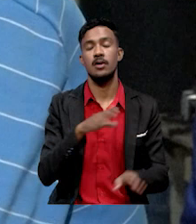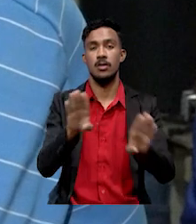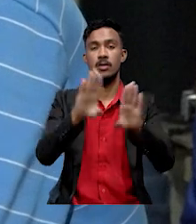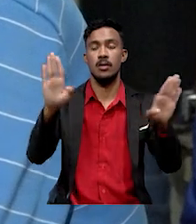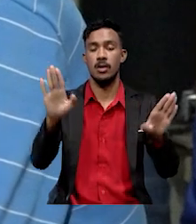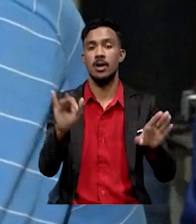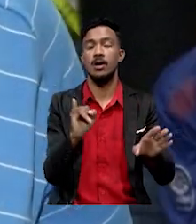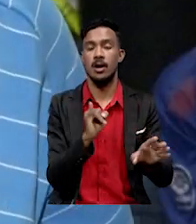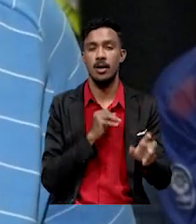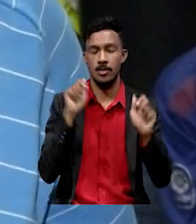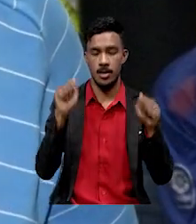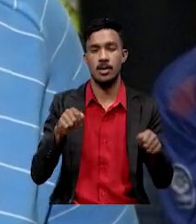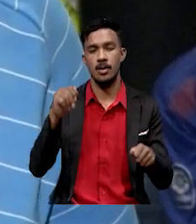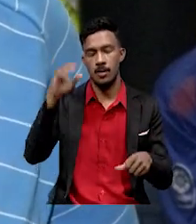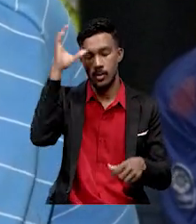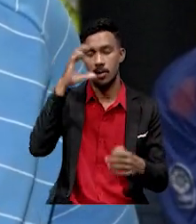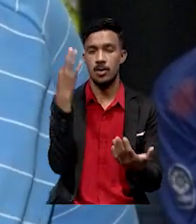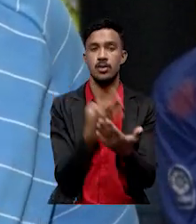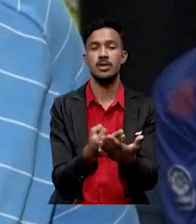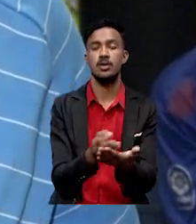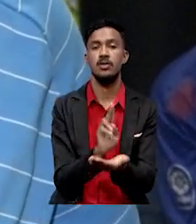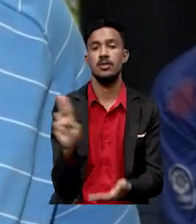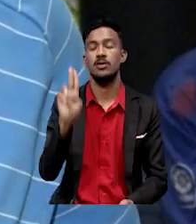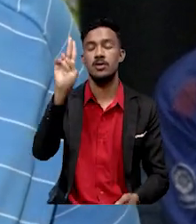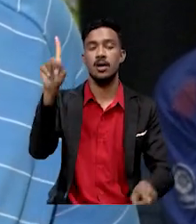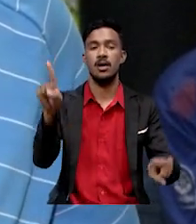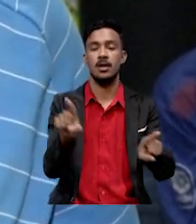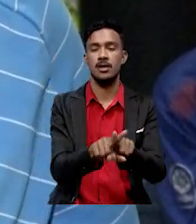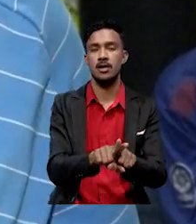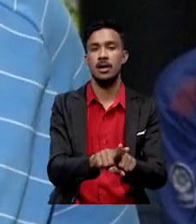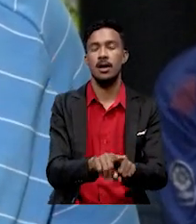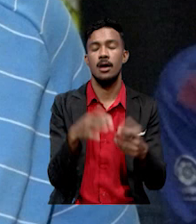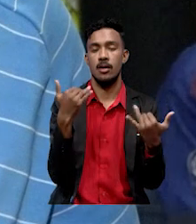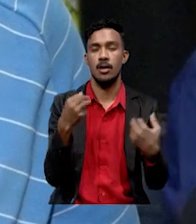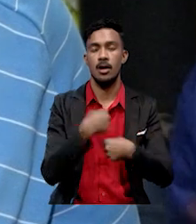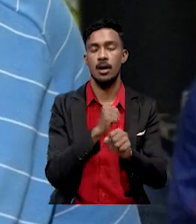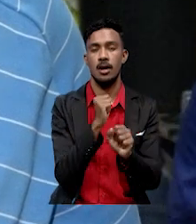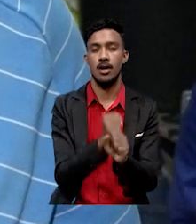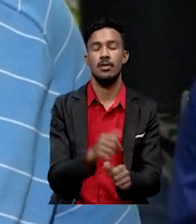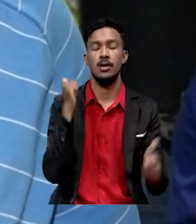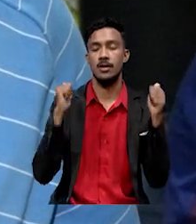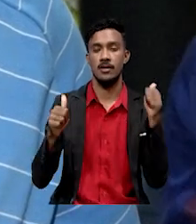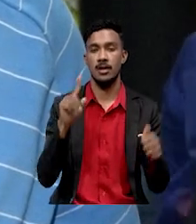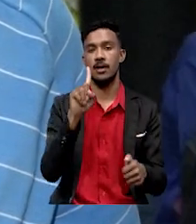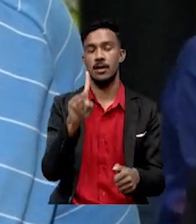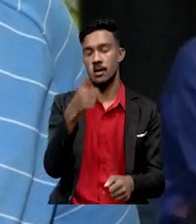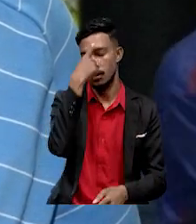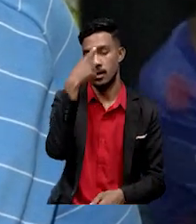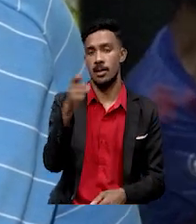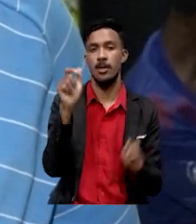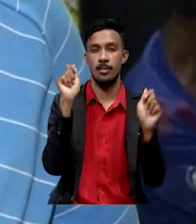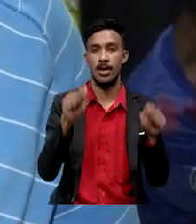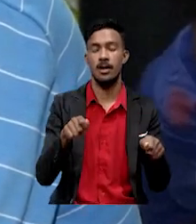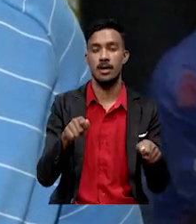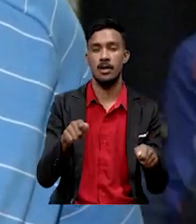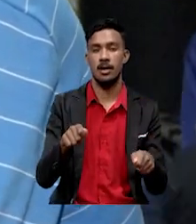osang ujas ida ne deta. Ini aku rada tahu kalau halo aktivitas ini dan tambah bela